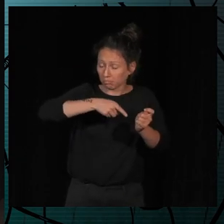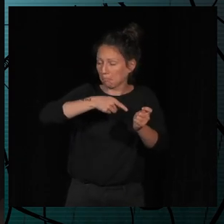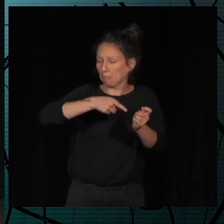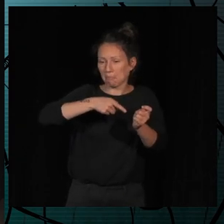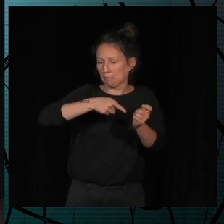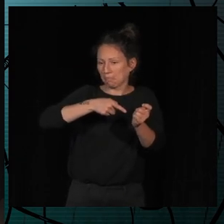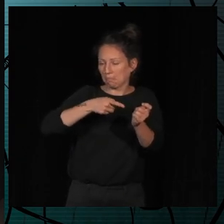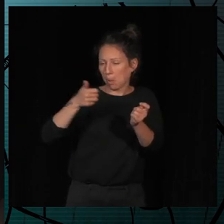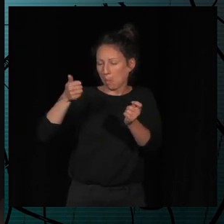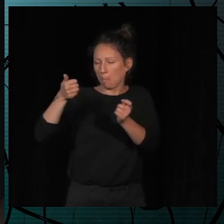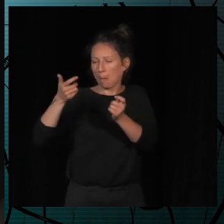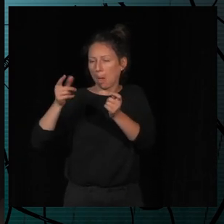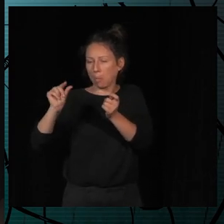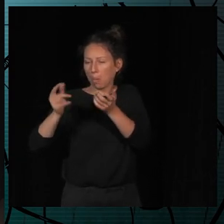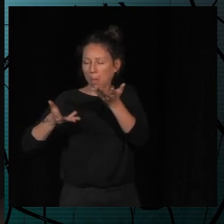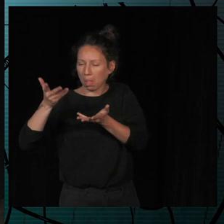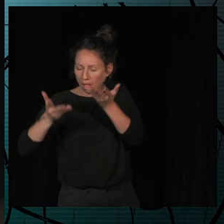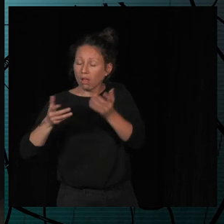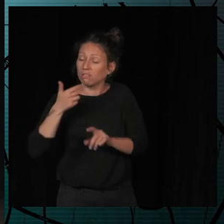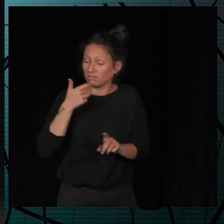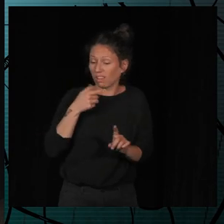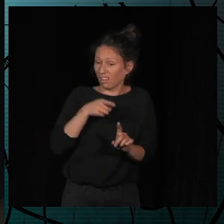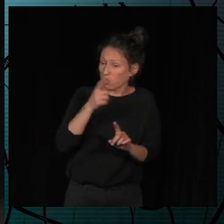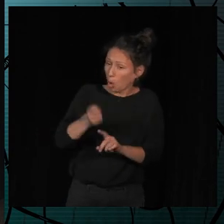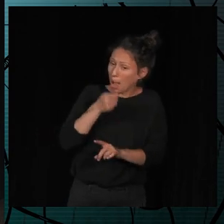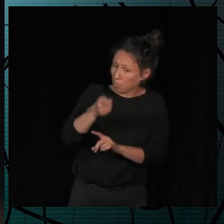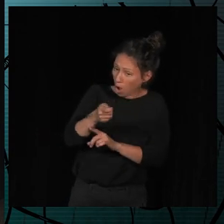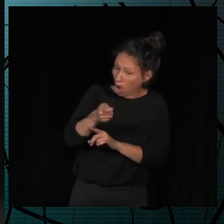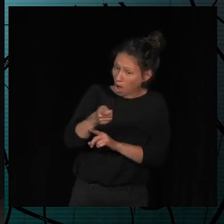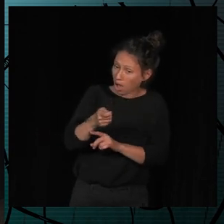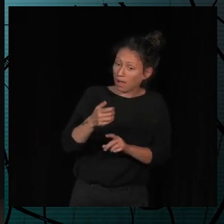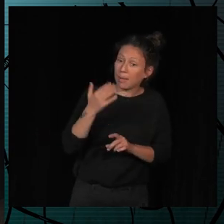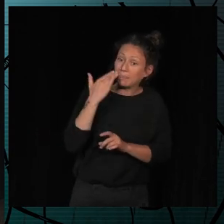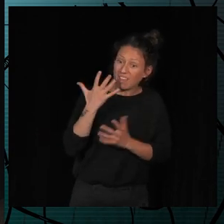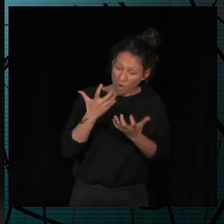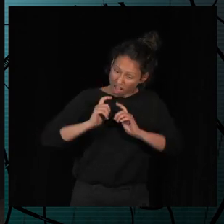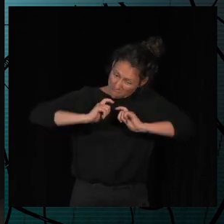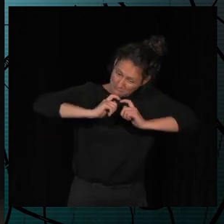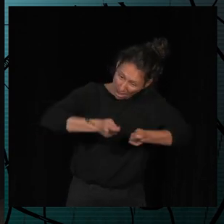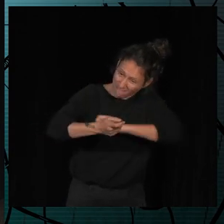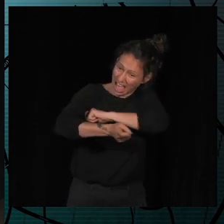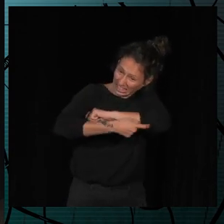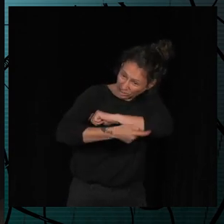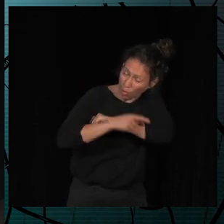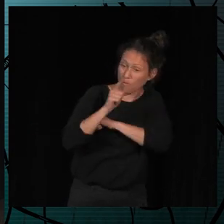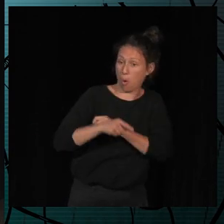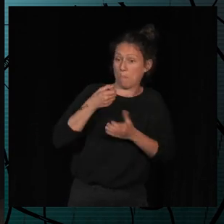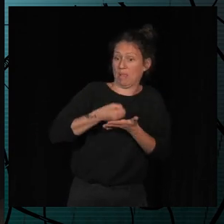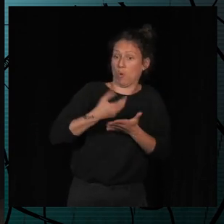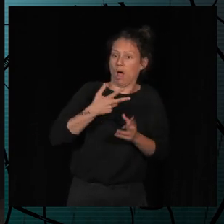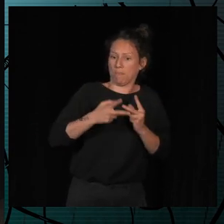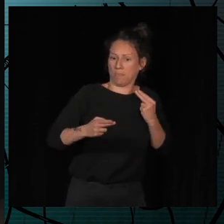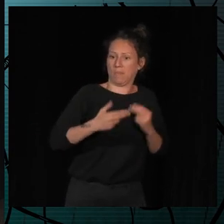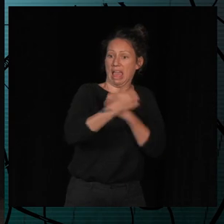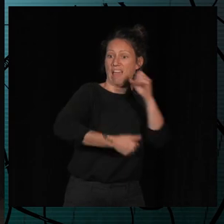gaming disorder comme Mel storin rappelé il faut qu'il y ait plus d'un an docialisation descolarisation pour qu'on parle d'addiction sinon c'est